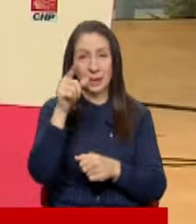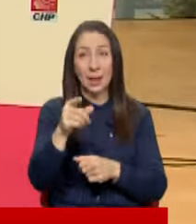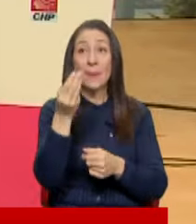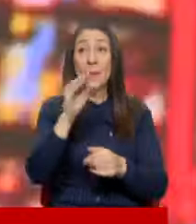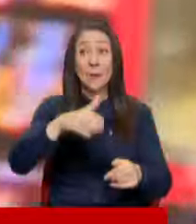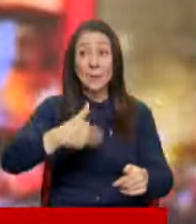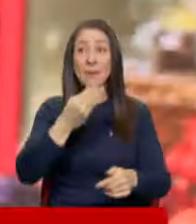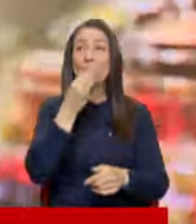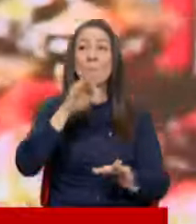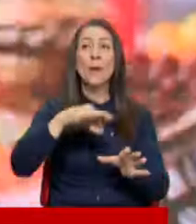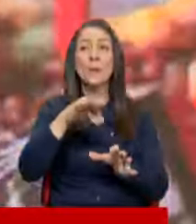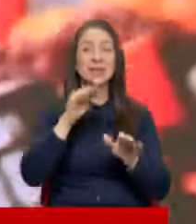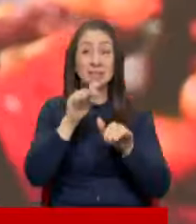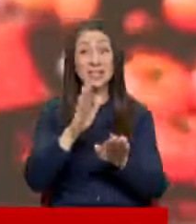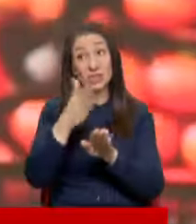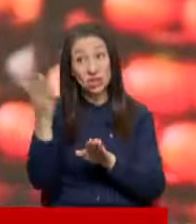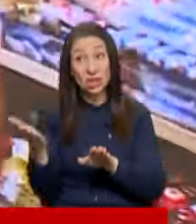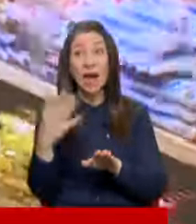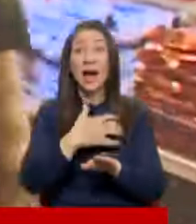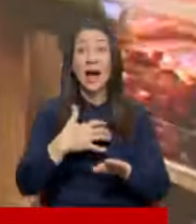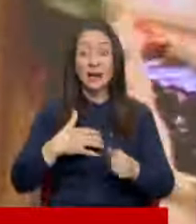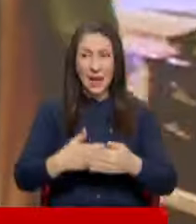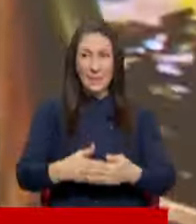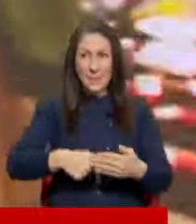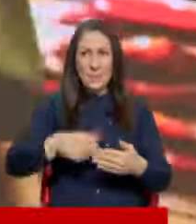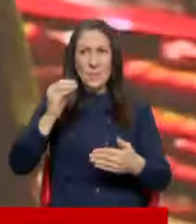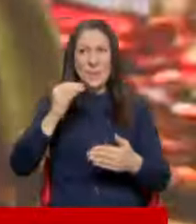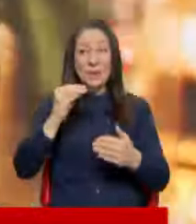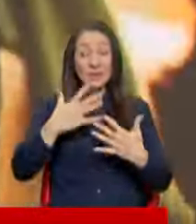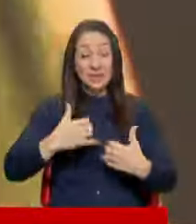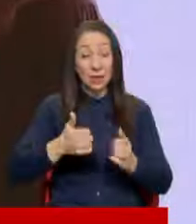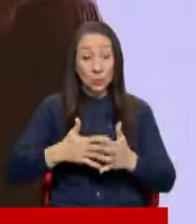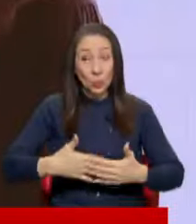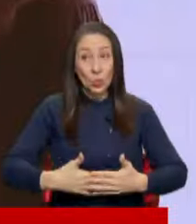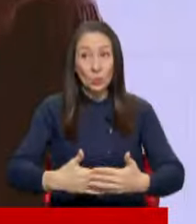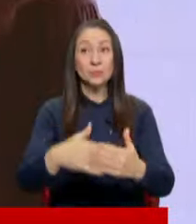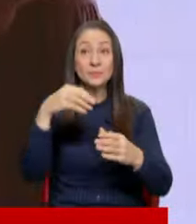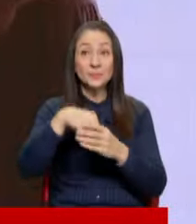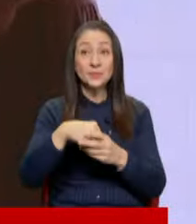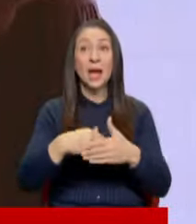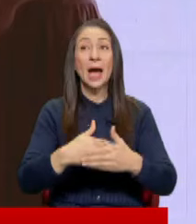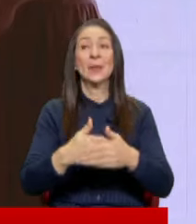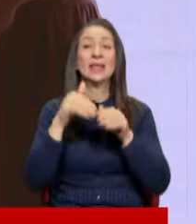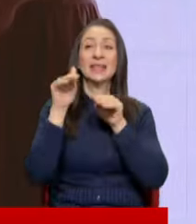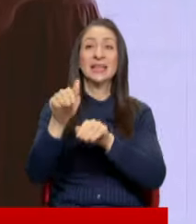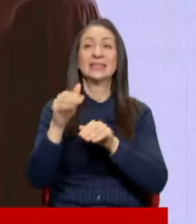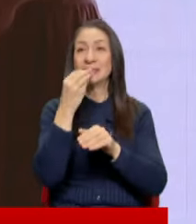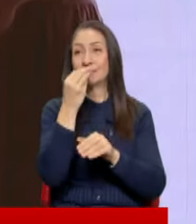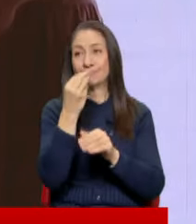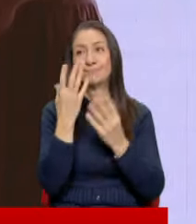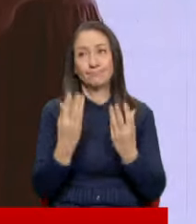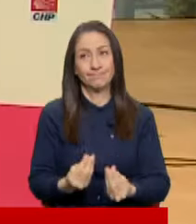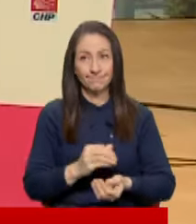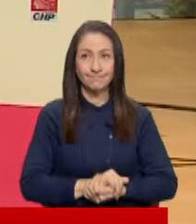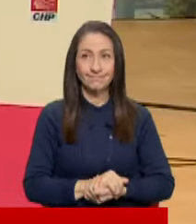bebek bezi ve mama desteğinin yanı sıra anne karnındaki bebeğin sağlıklı büyüyebilmesi için hamilelere de beslenme desteği